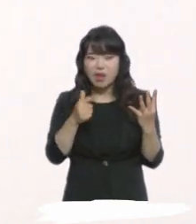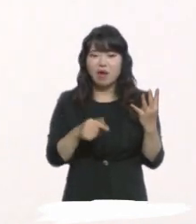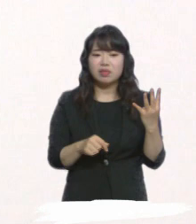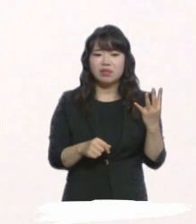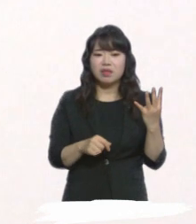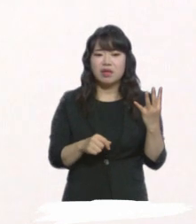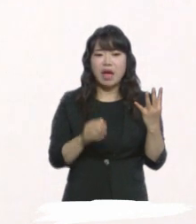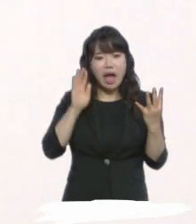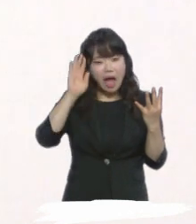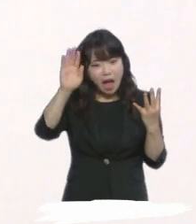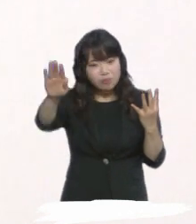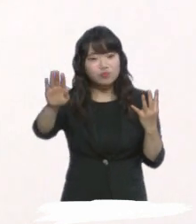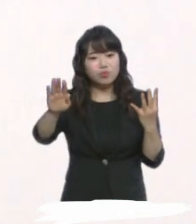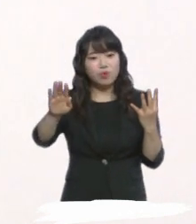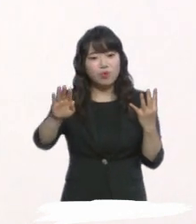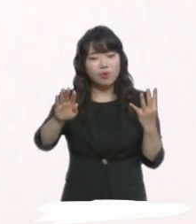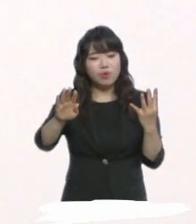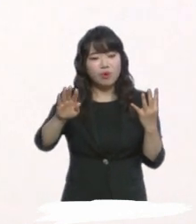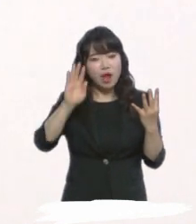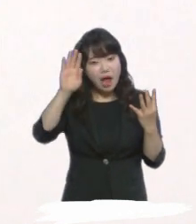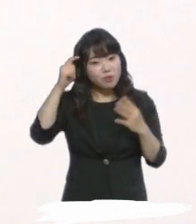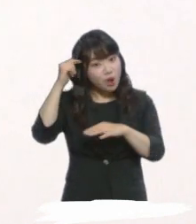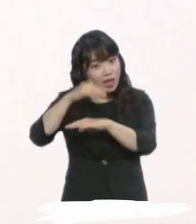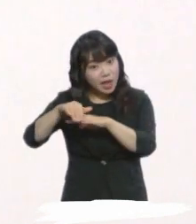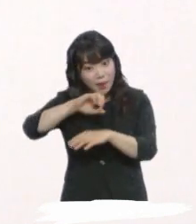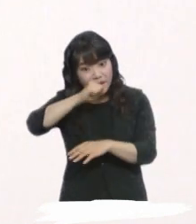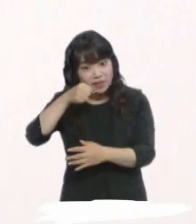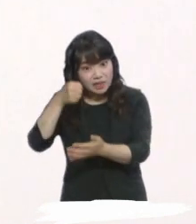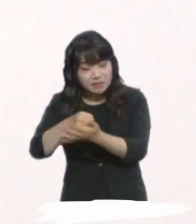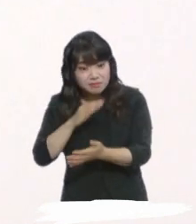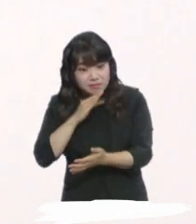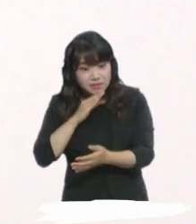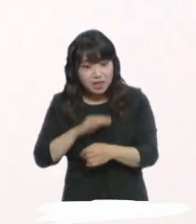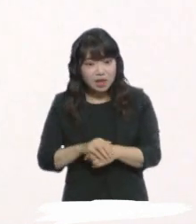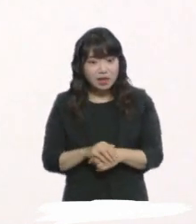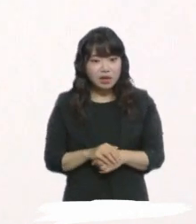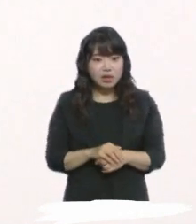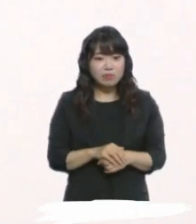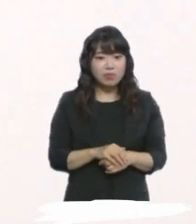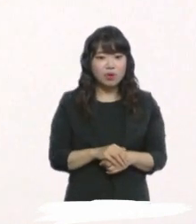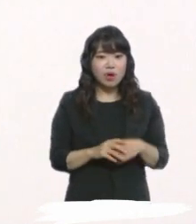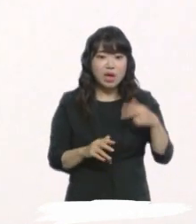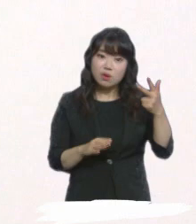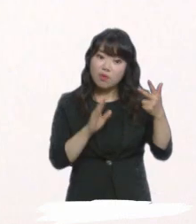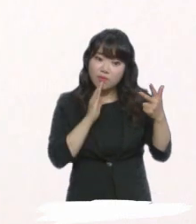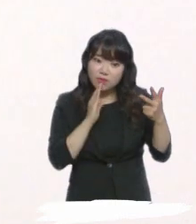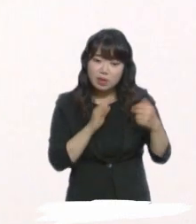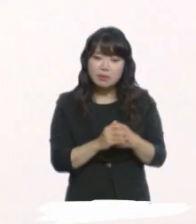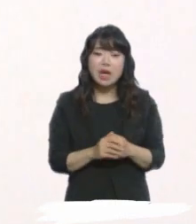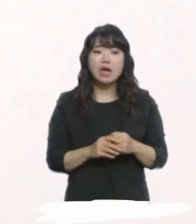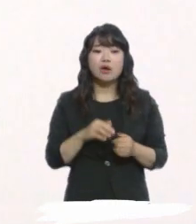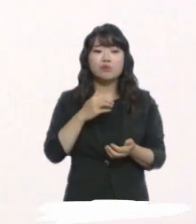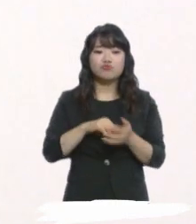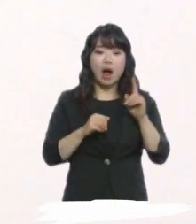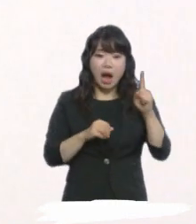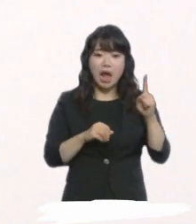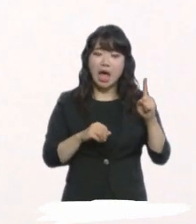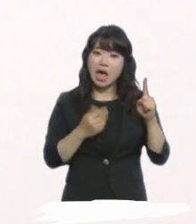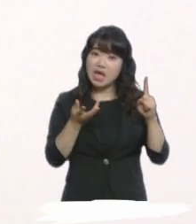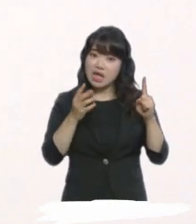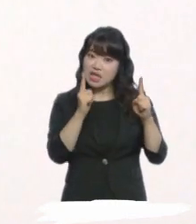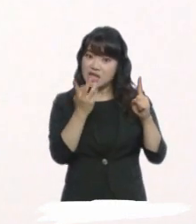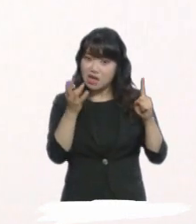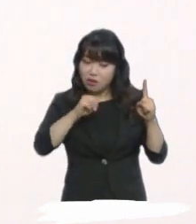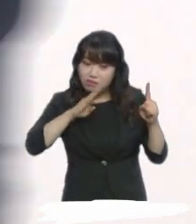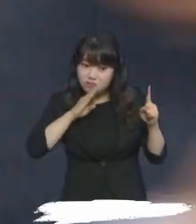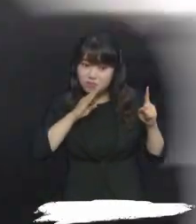대한 예산인가 아니면 지금 할 거에 예산인가? 할 거에 대한 거 일곱 개. 그러면 한 개당 예산 얼마 잡습니까? 한 개당 예산이 한 1억 가까이